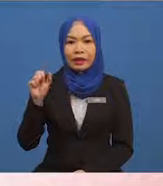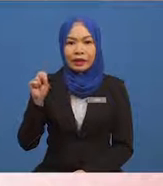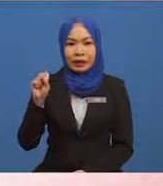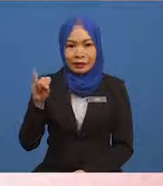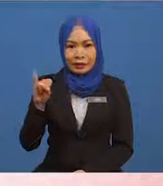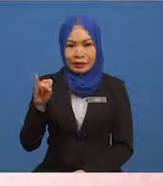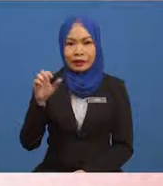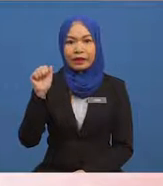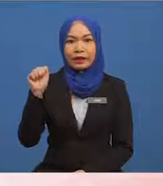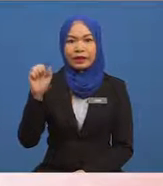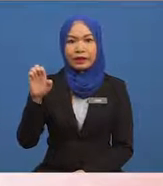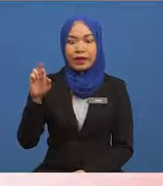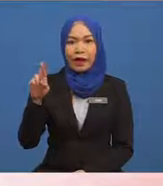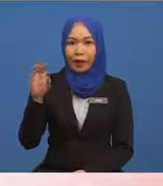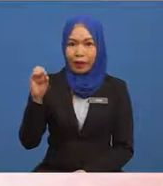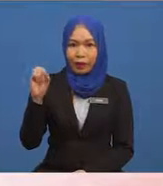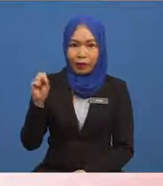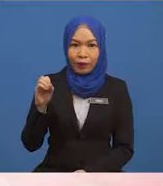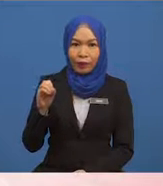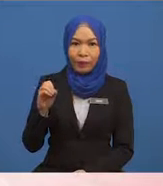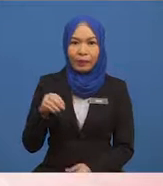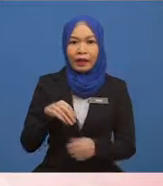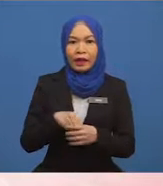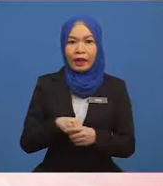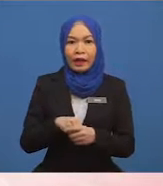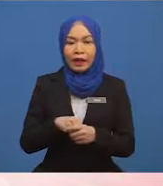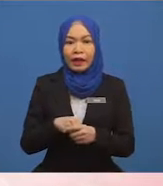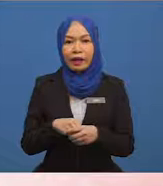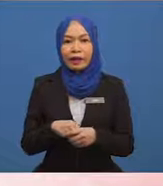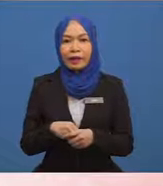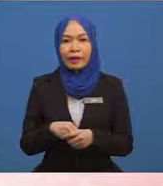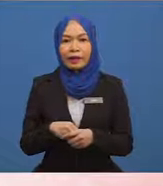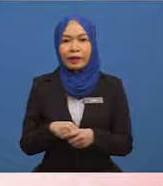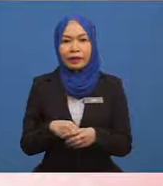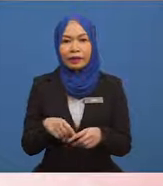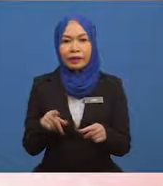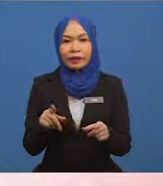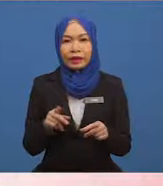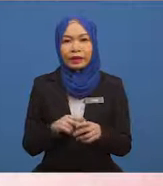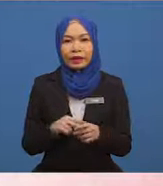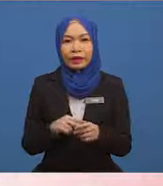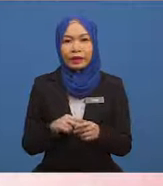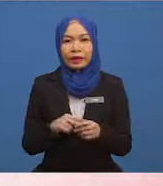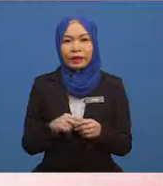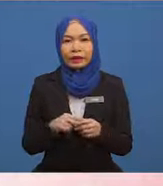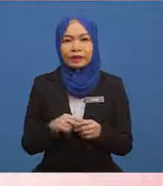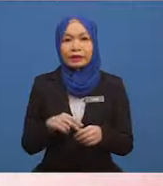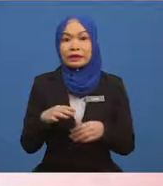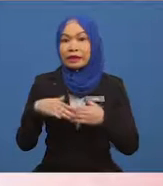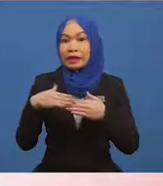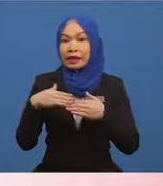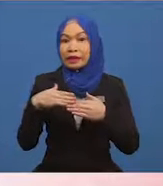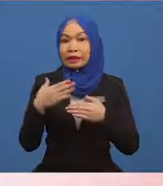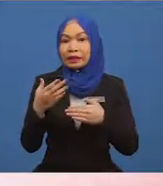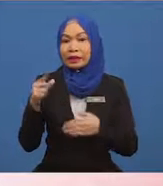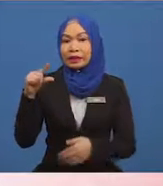selepas peringkat glikolisis. Selepas glikolisis, piruvat yang terhasil